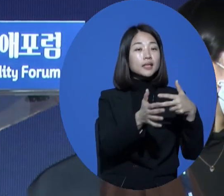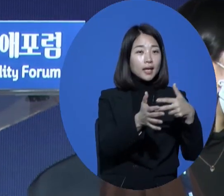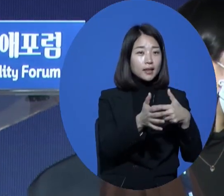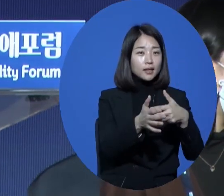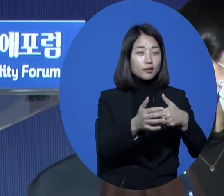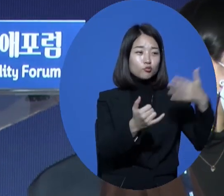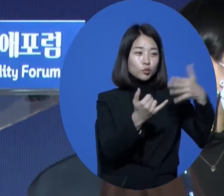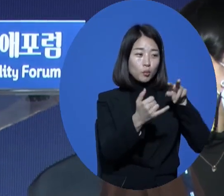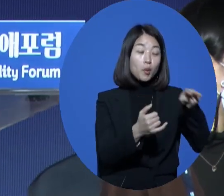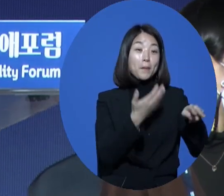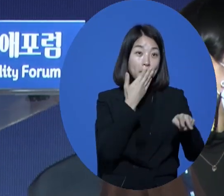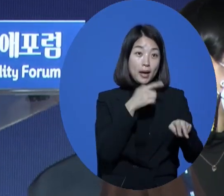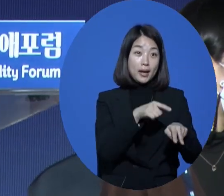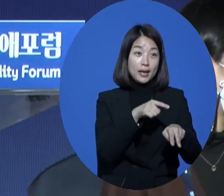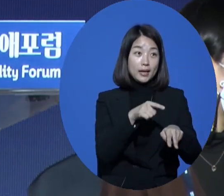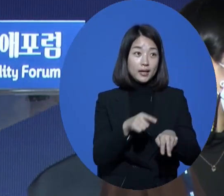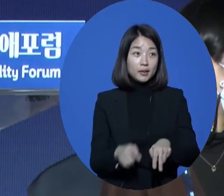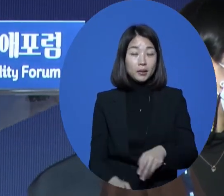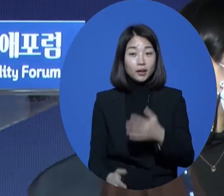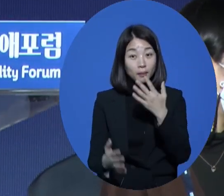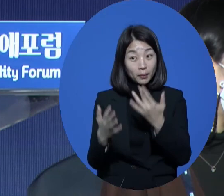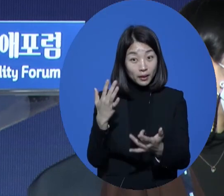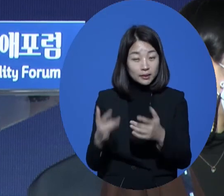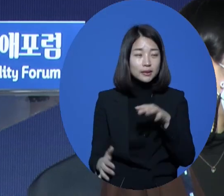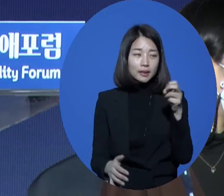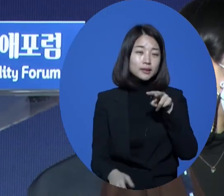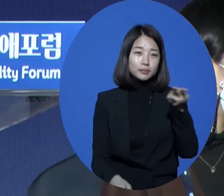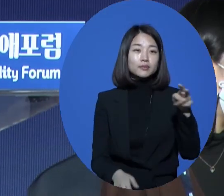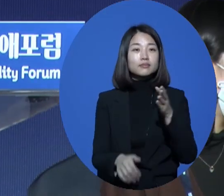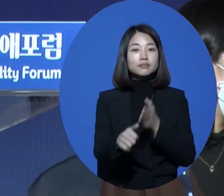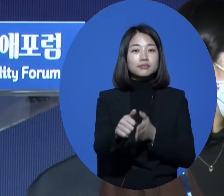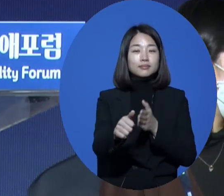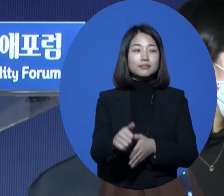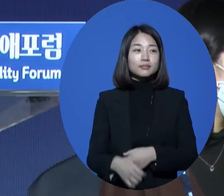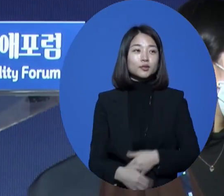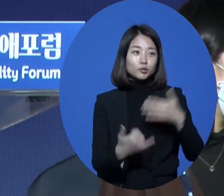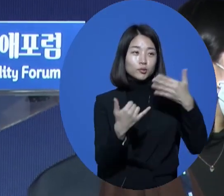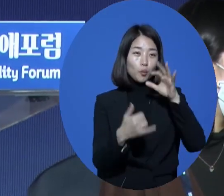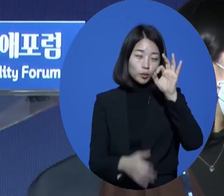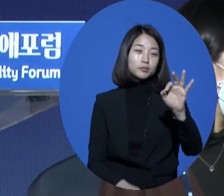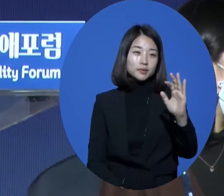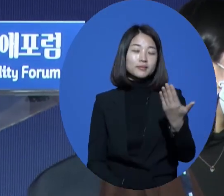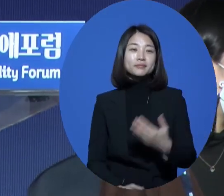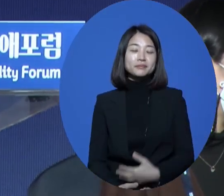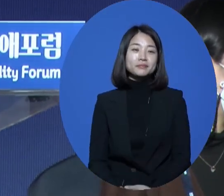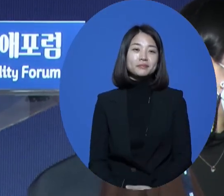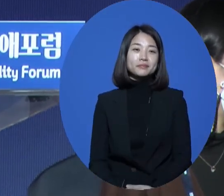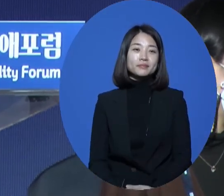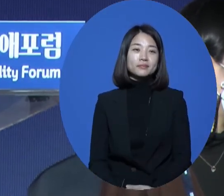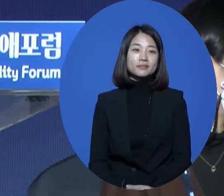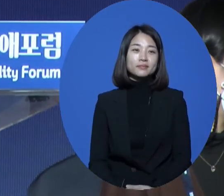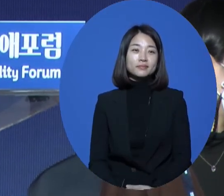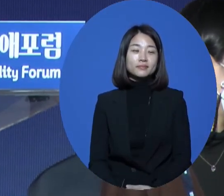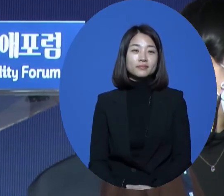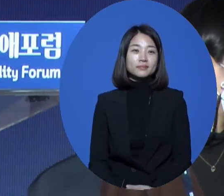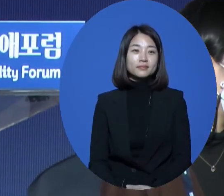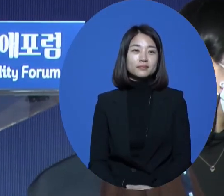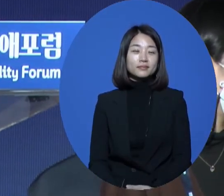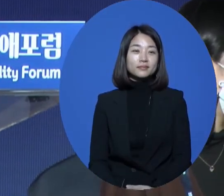있다고 하니까 이제 좀 놓쳤던 부분들 있으신 분들, 다시 보고 싶으신 분들은 유튜브 채널에서 다시 확인하시면 될 것